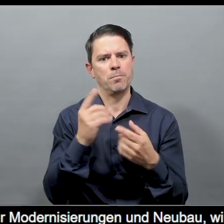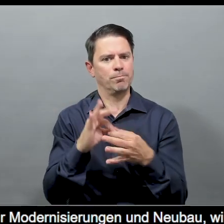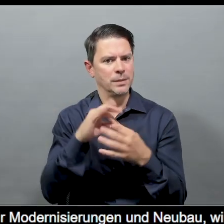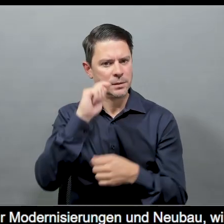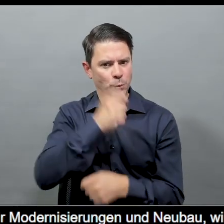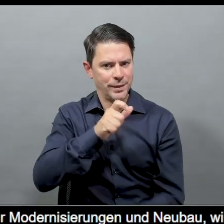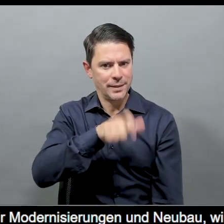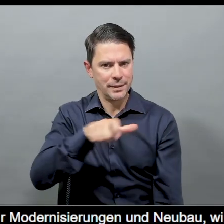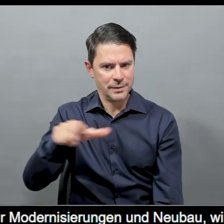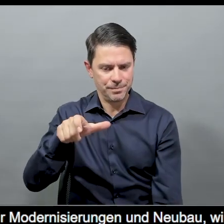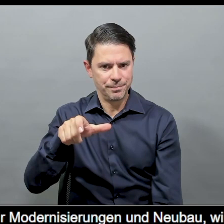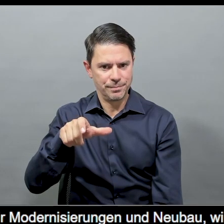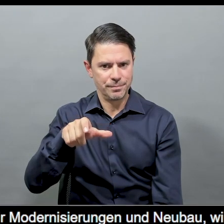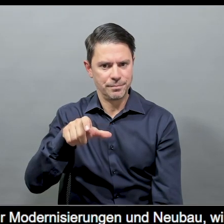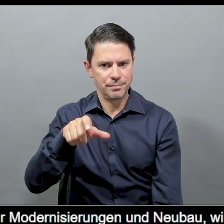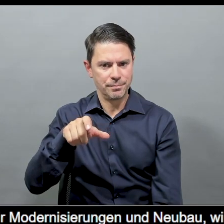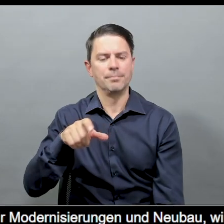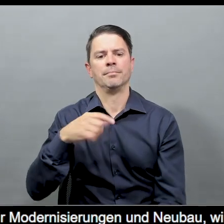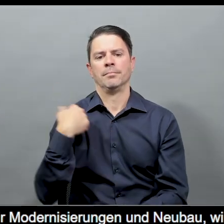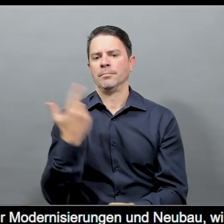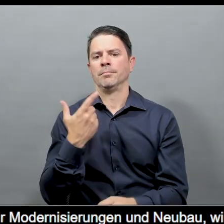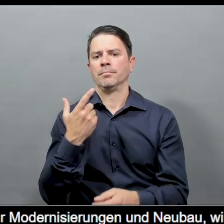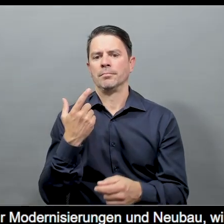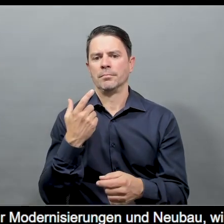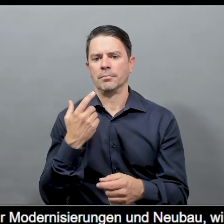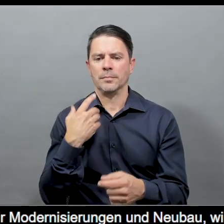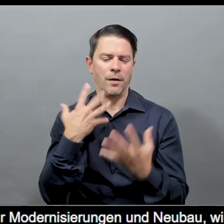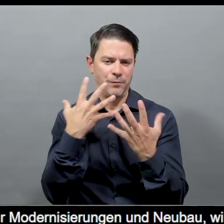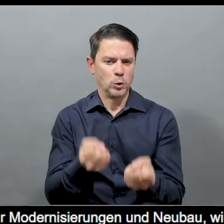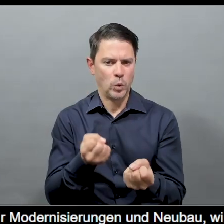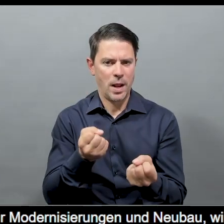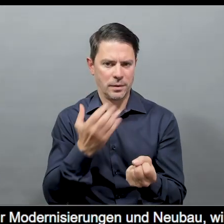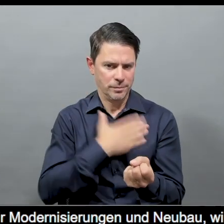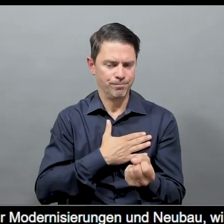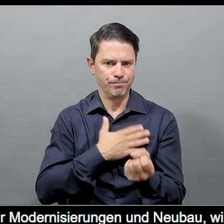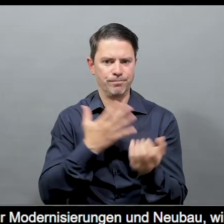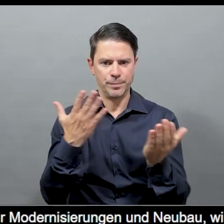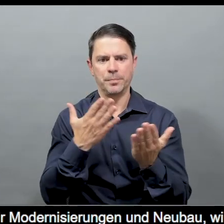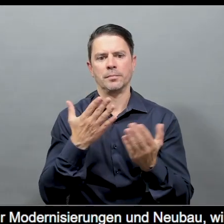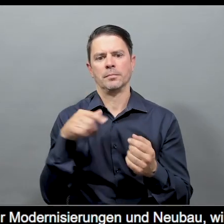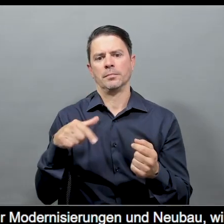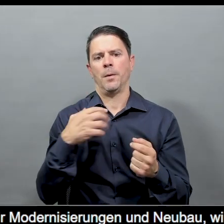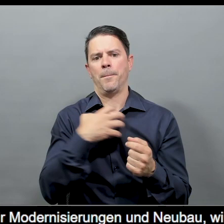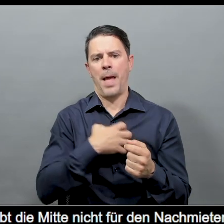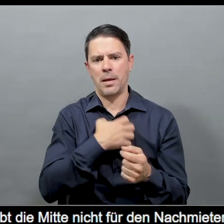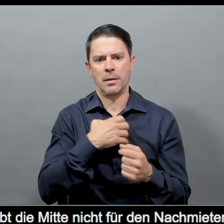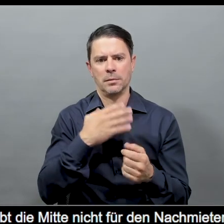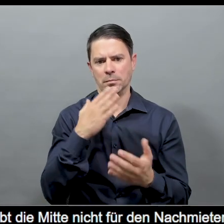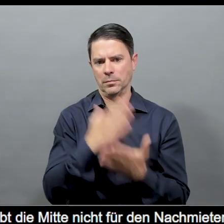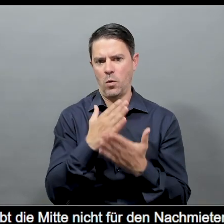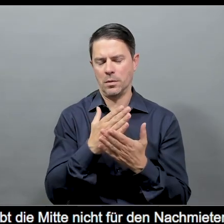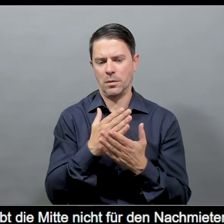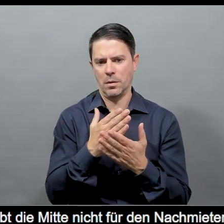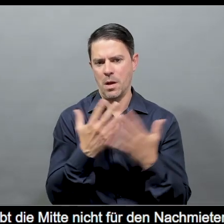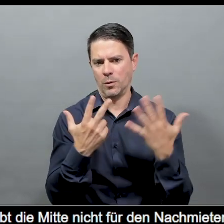dass der Freistaat Bayern Wohnraum für Studierende im Jahr 2022 mit 38 Millionen Euro unterstützt. Und